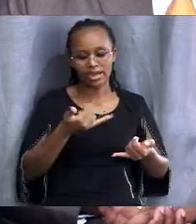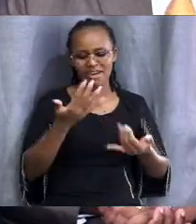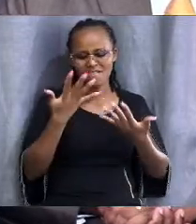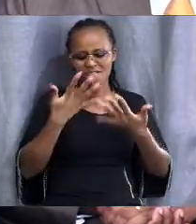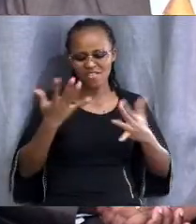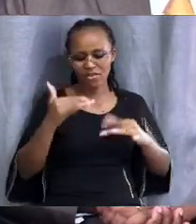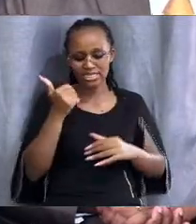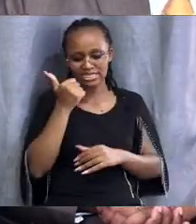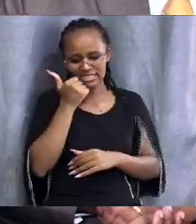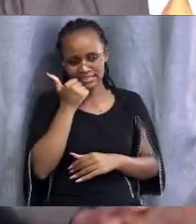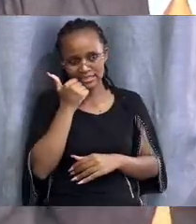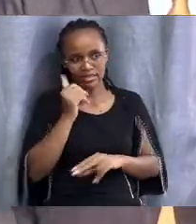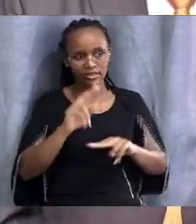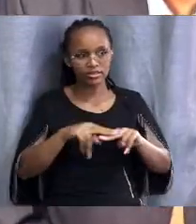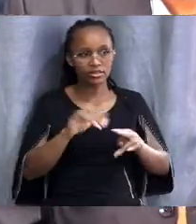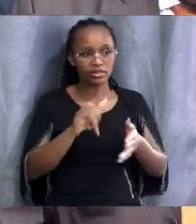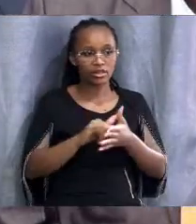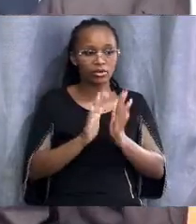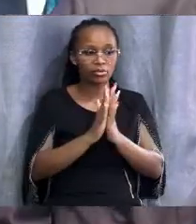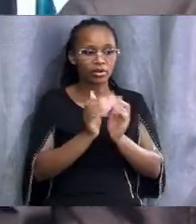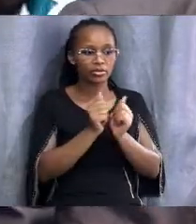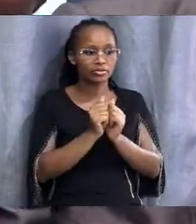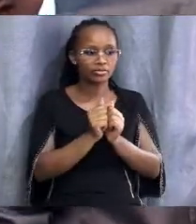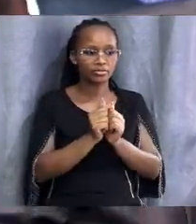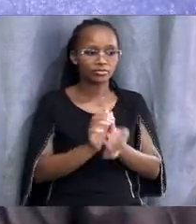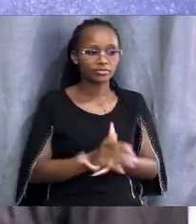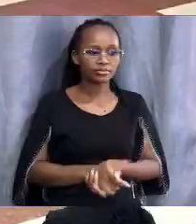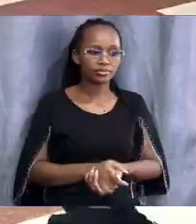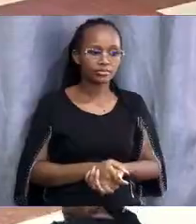kieha na tuketi ili tuombe.